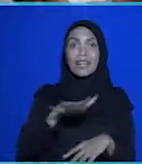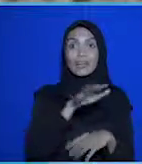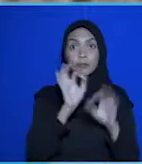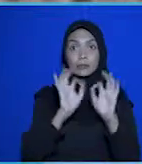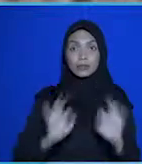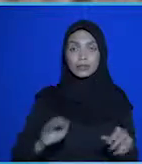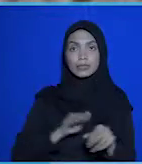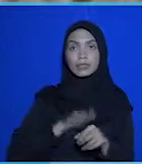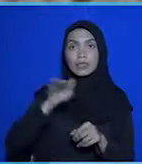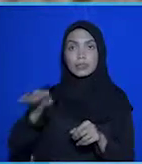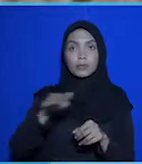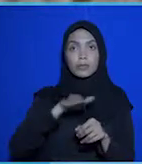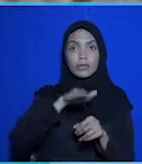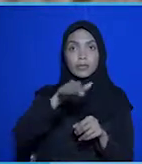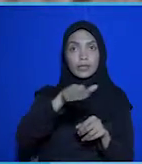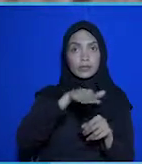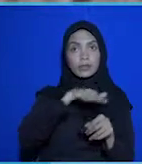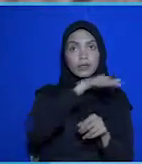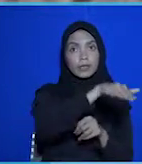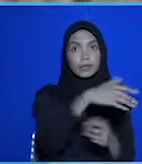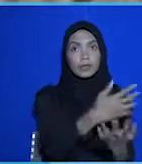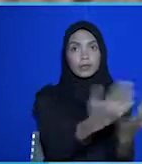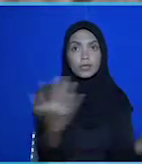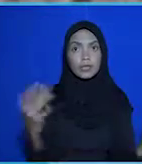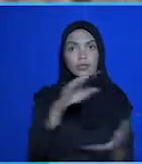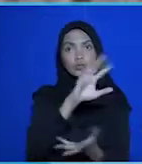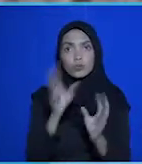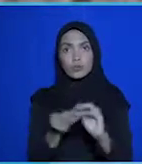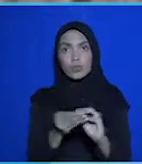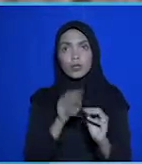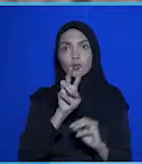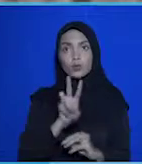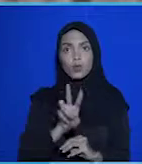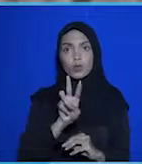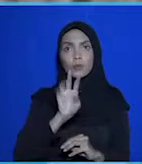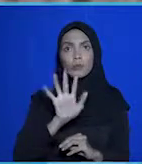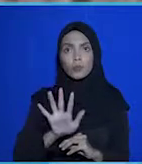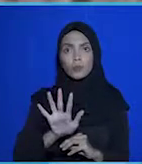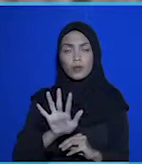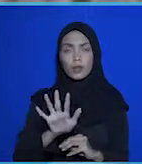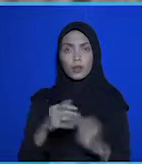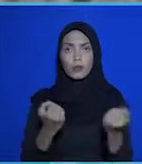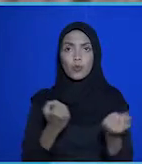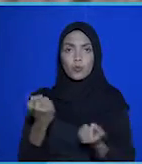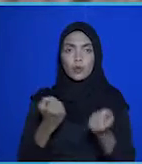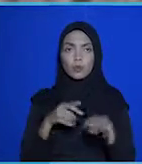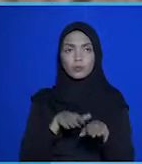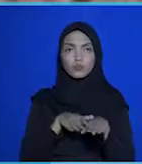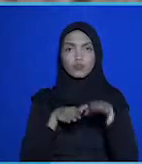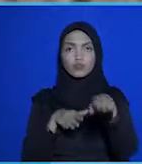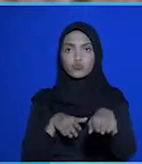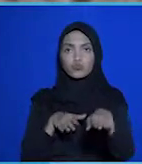bersih kepada masyarakat. Itu total kurang lebih sudah 25 mobil tangki air